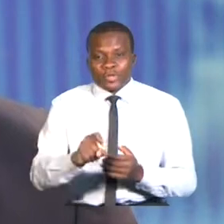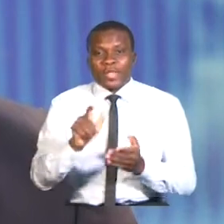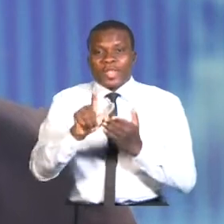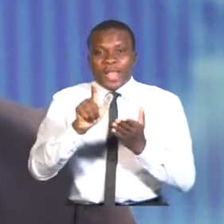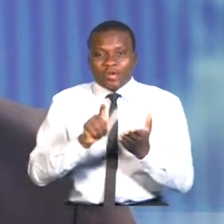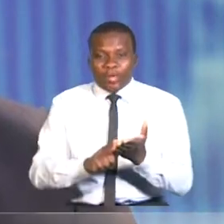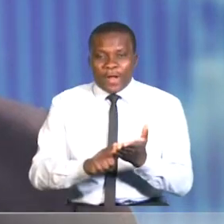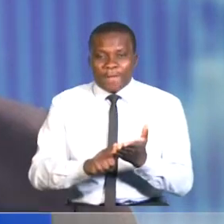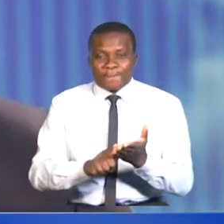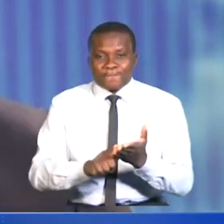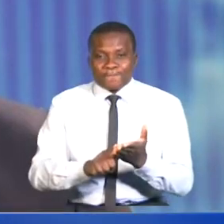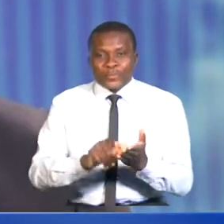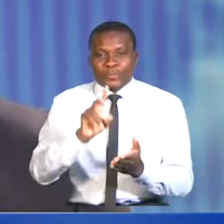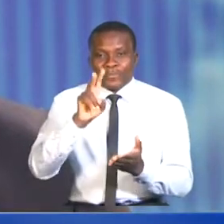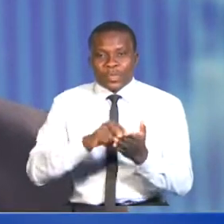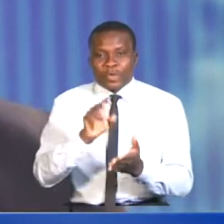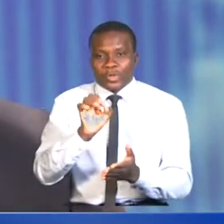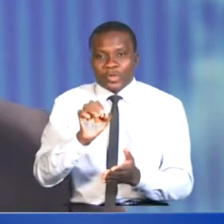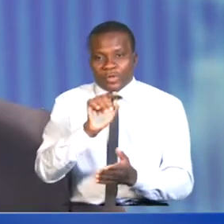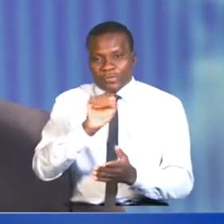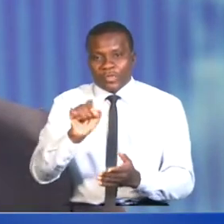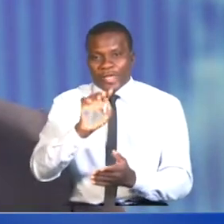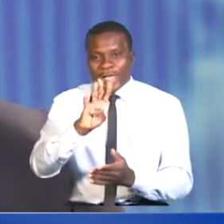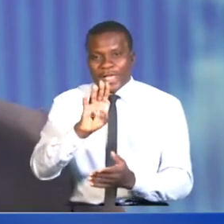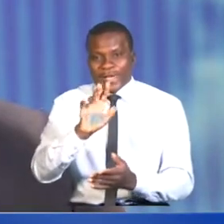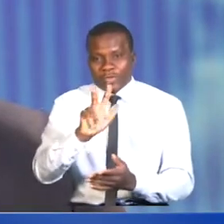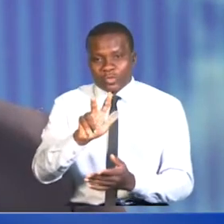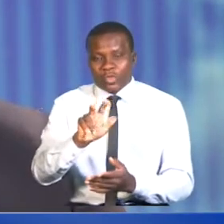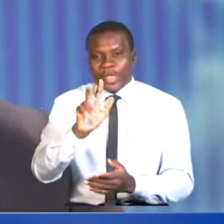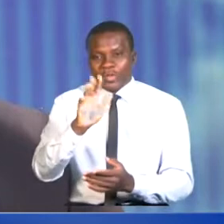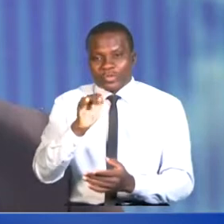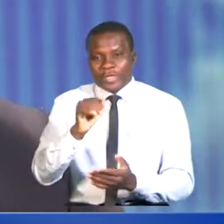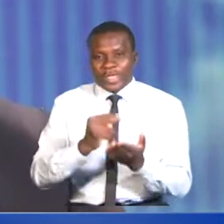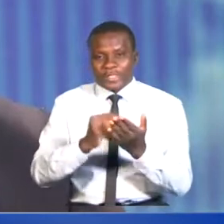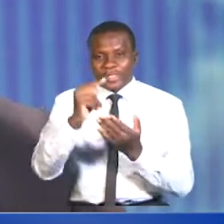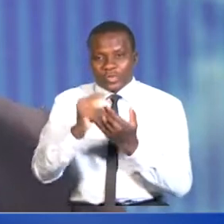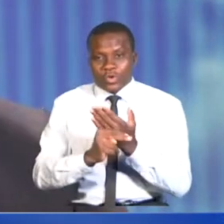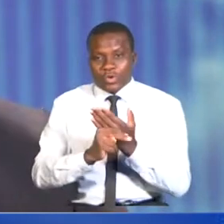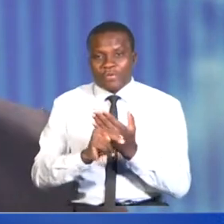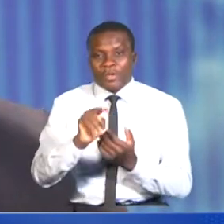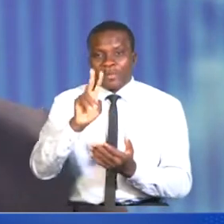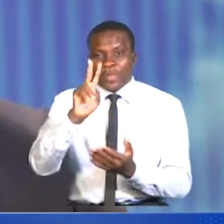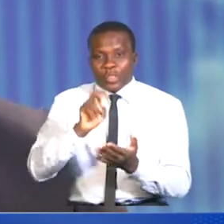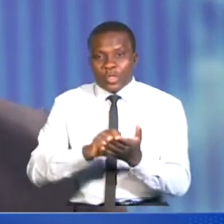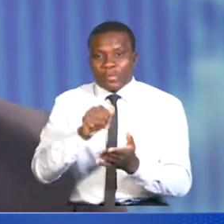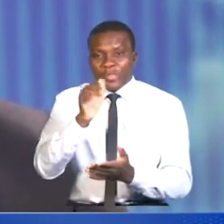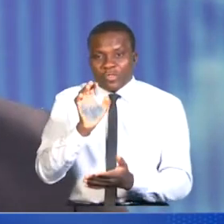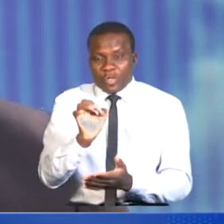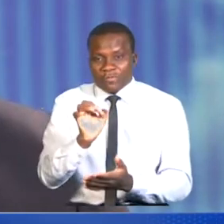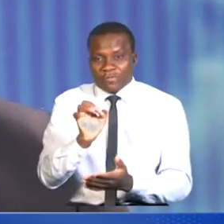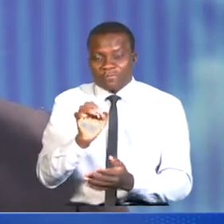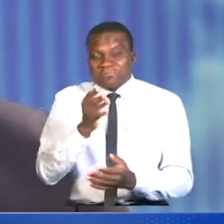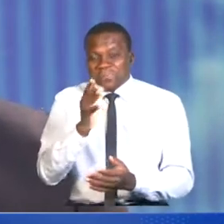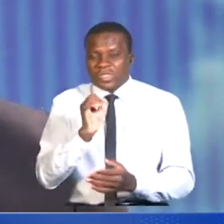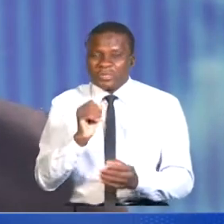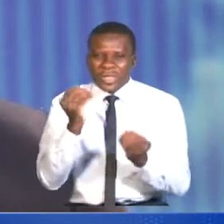la loi 2009 43 du 15 novembre 2019